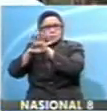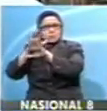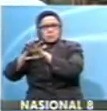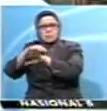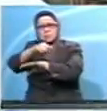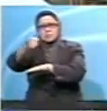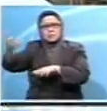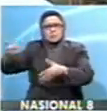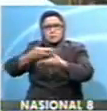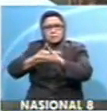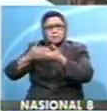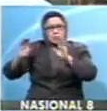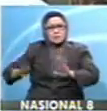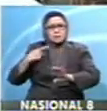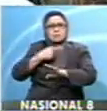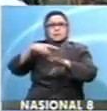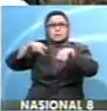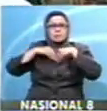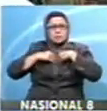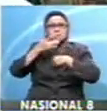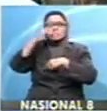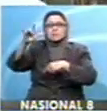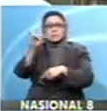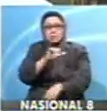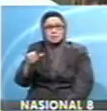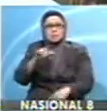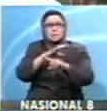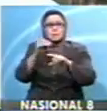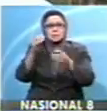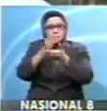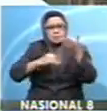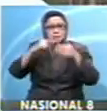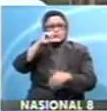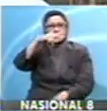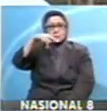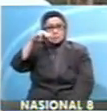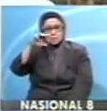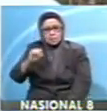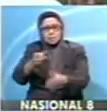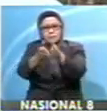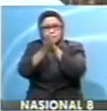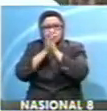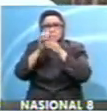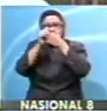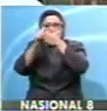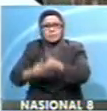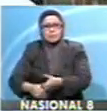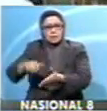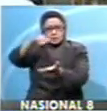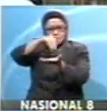anak-anak bangsa kita yang menerima nasib yang sama jadi pihak gpms menyeru supaya pihak